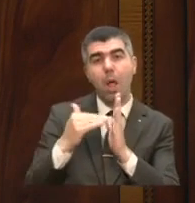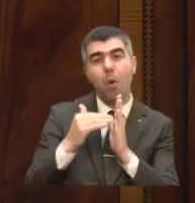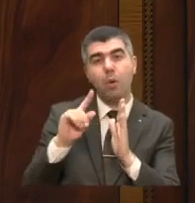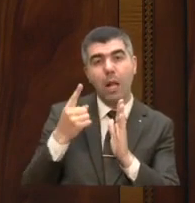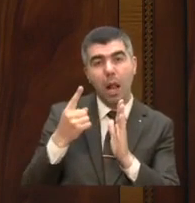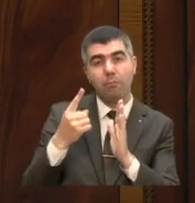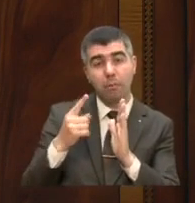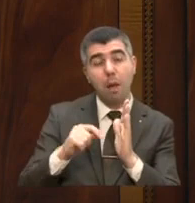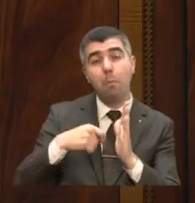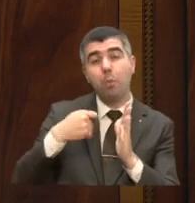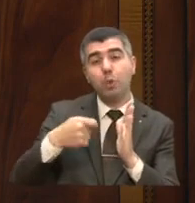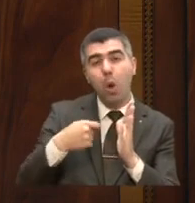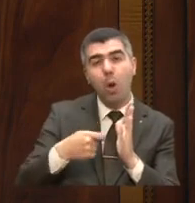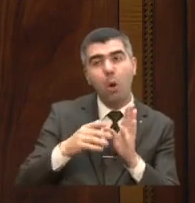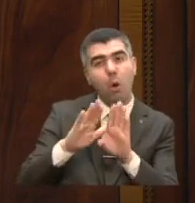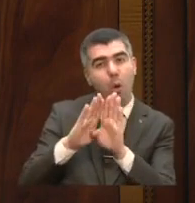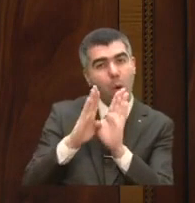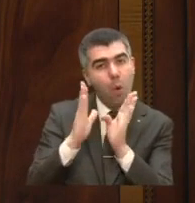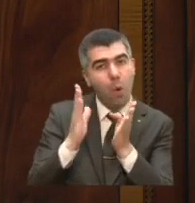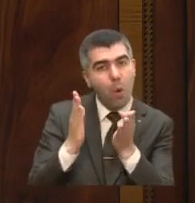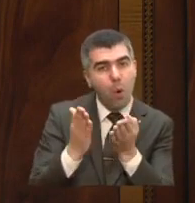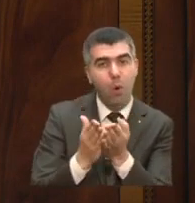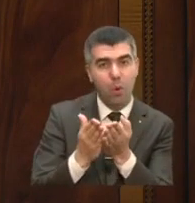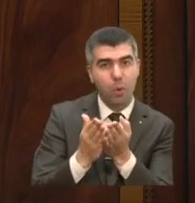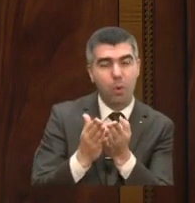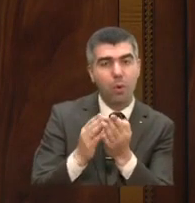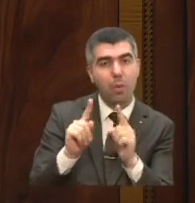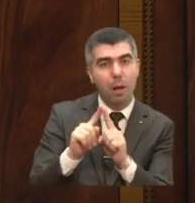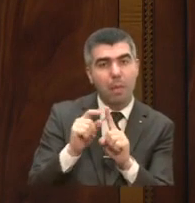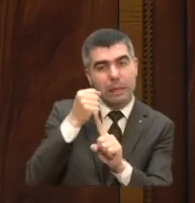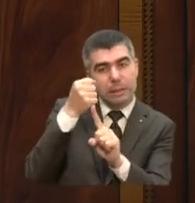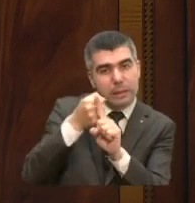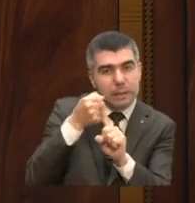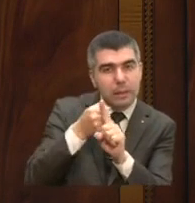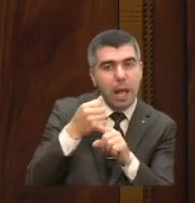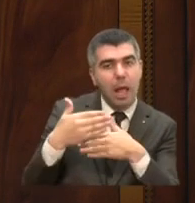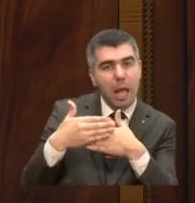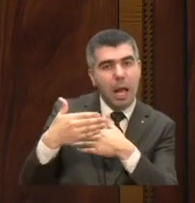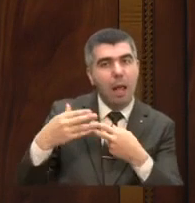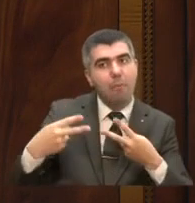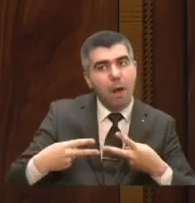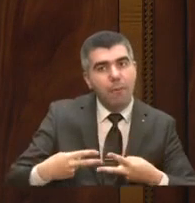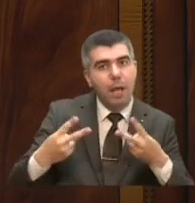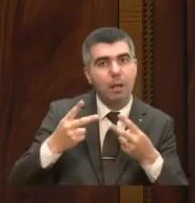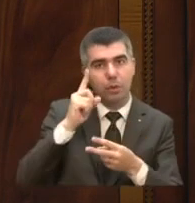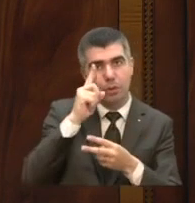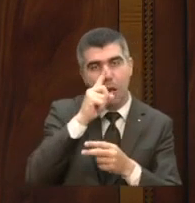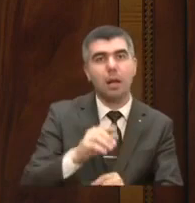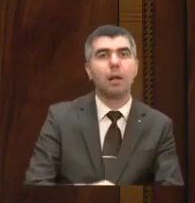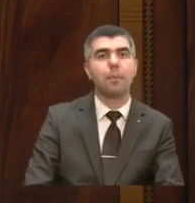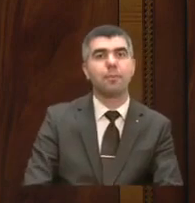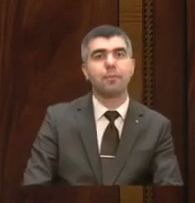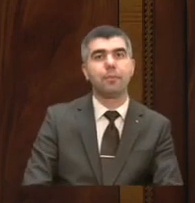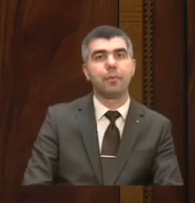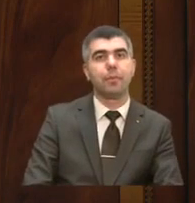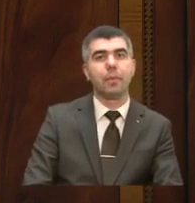الآن إما في طور الإنجاز أو سيتم إطلاقها. هذه المرحلة هذه